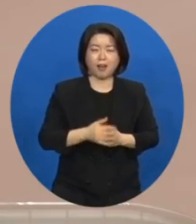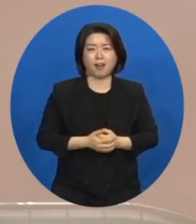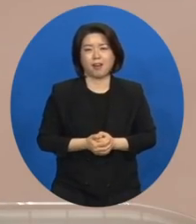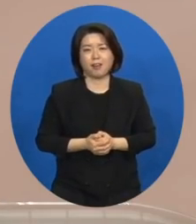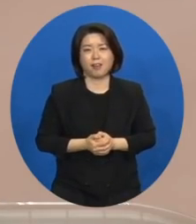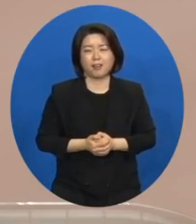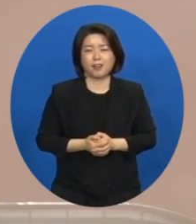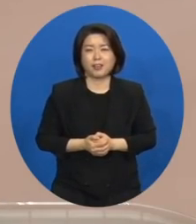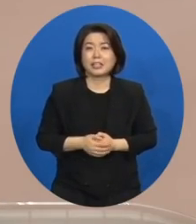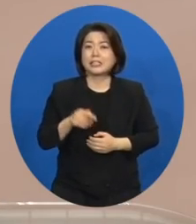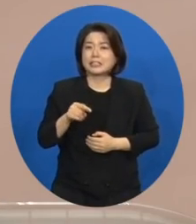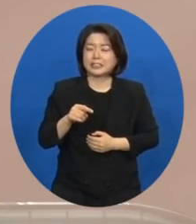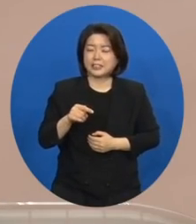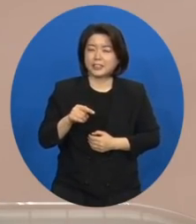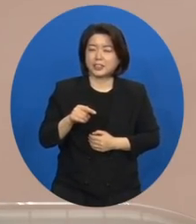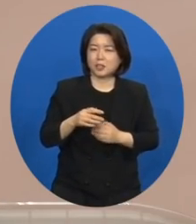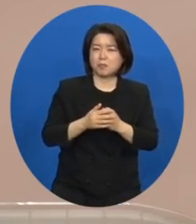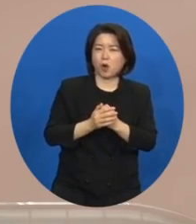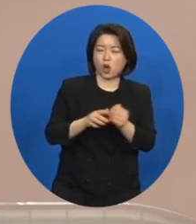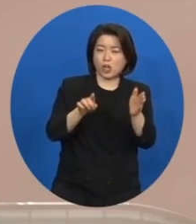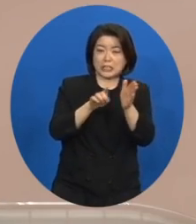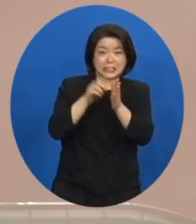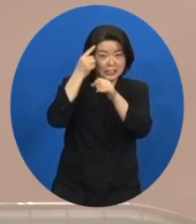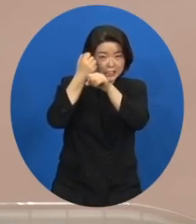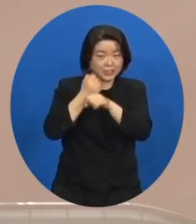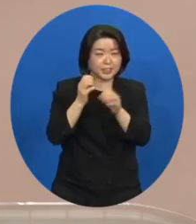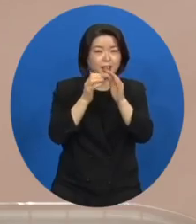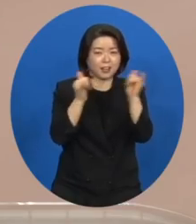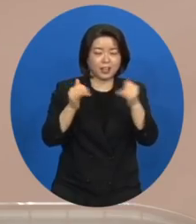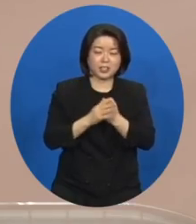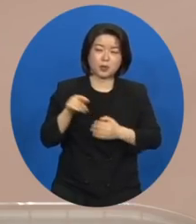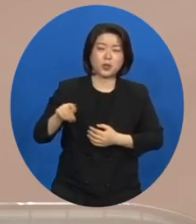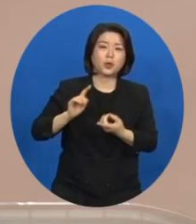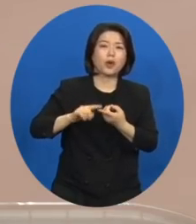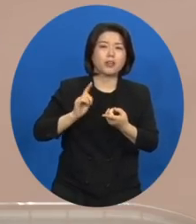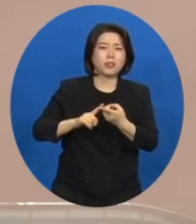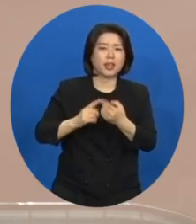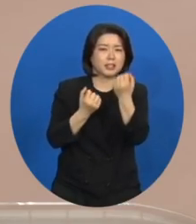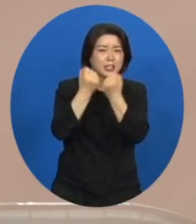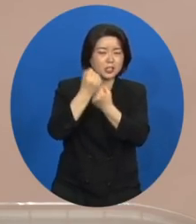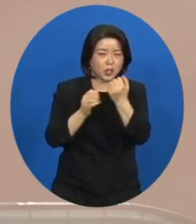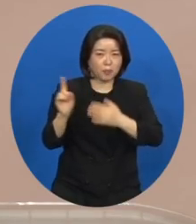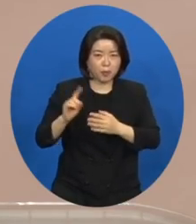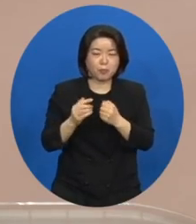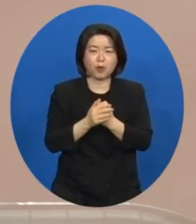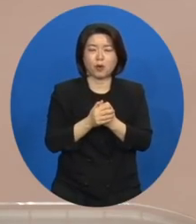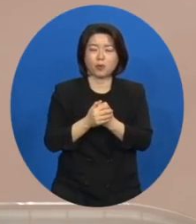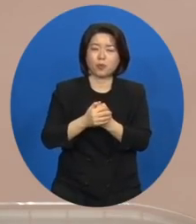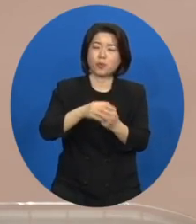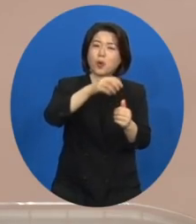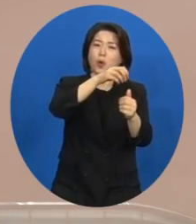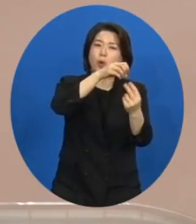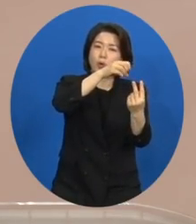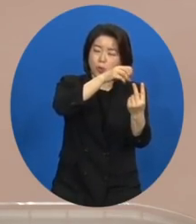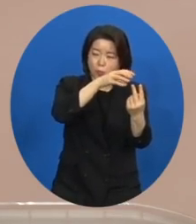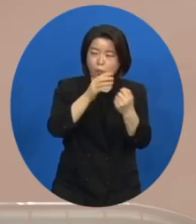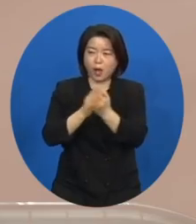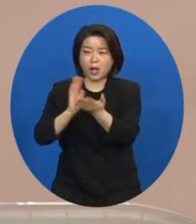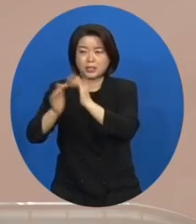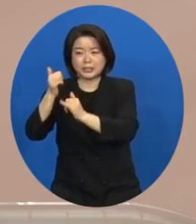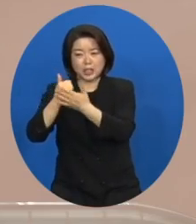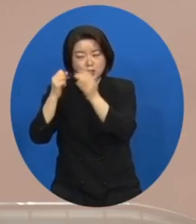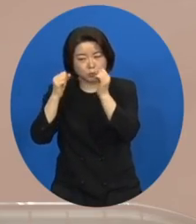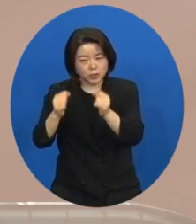날아가는 저명한 진학 신약 갑자가 이 부분이 이렇게 설명합니다 유언과 예수님이 있던 요단강 개국에서